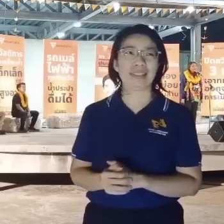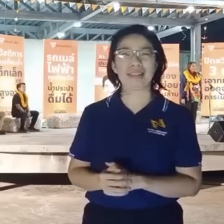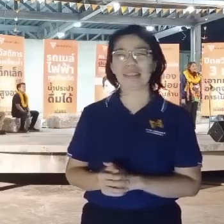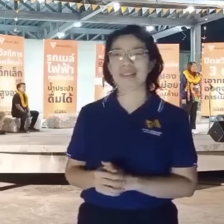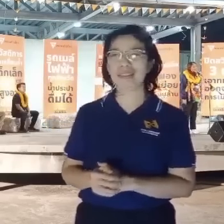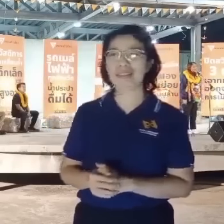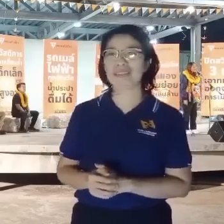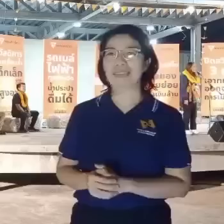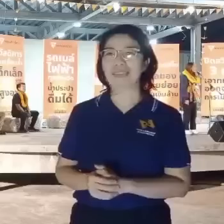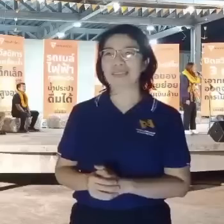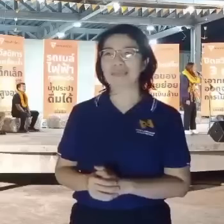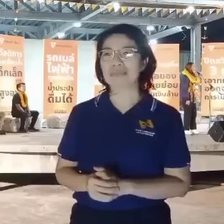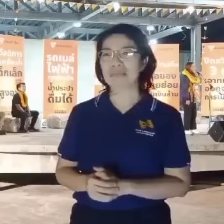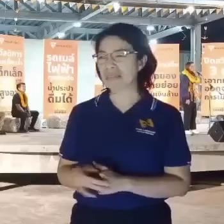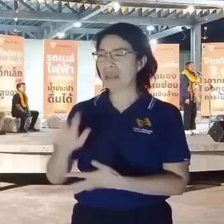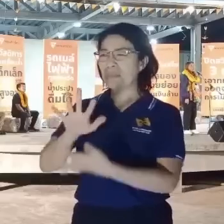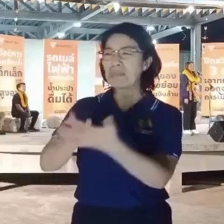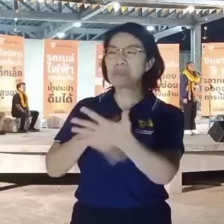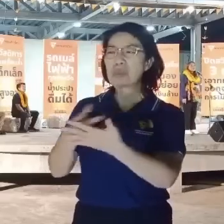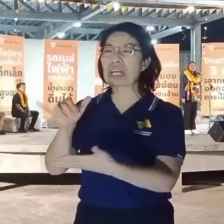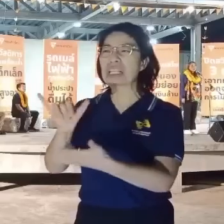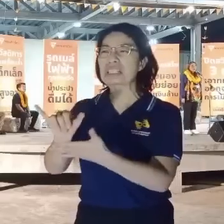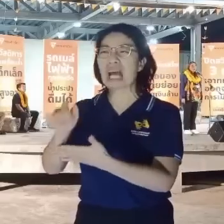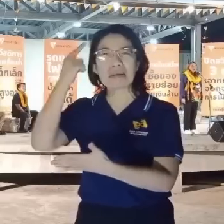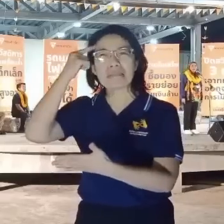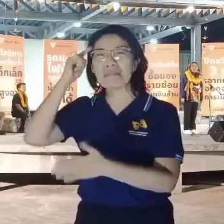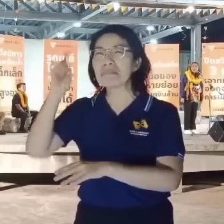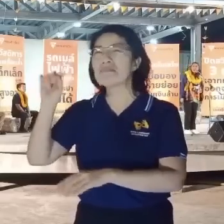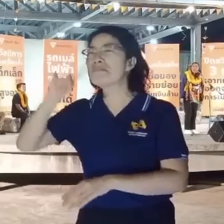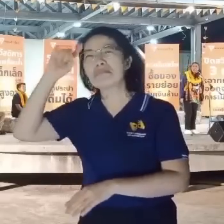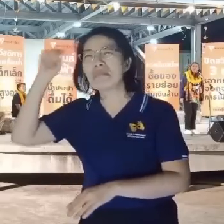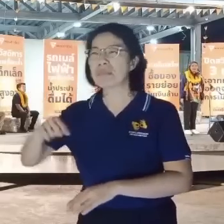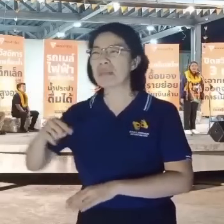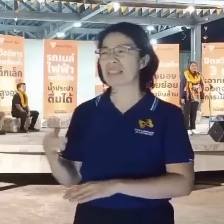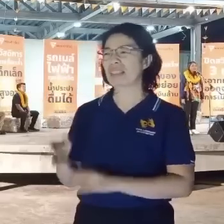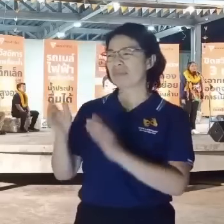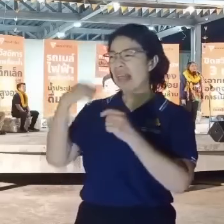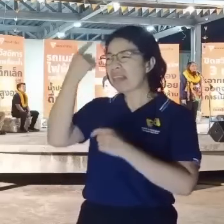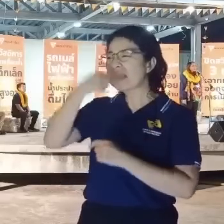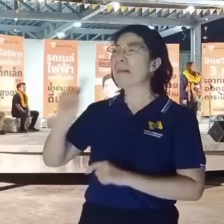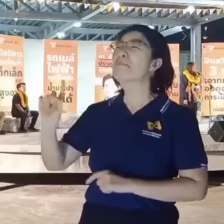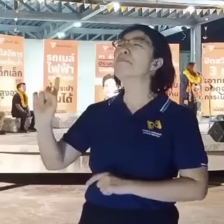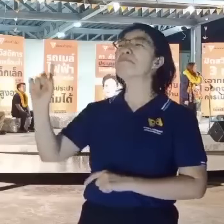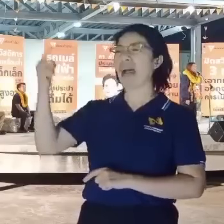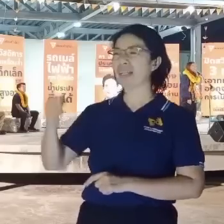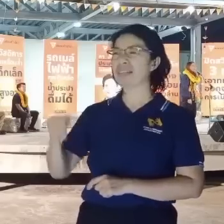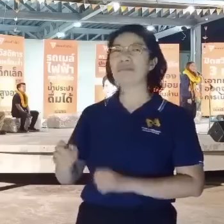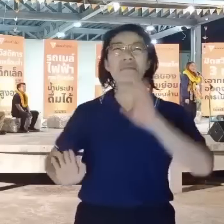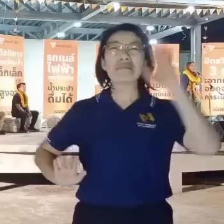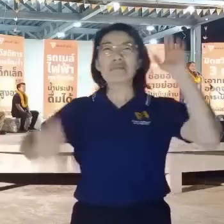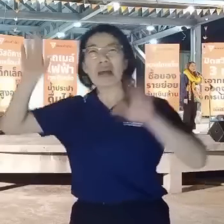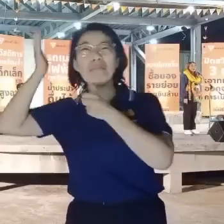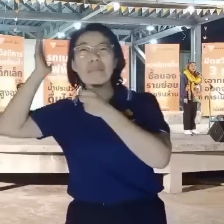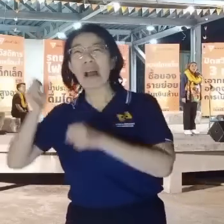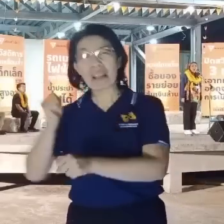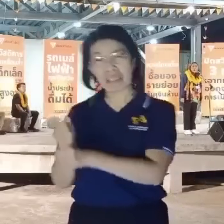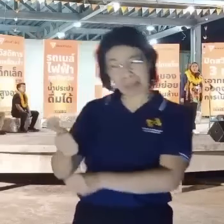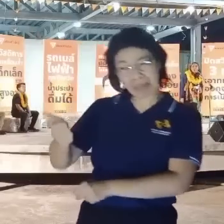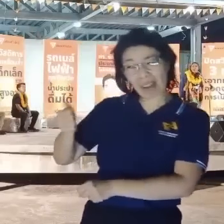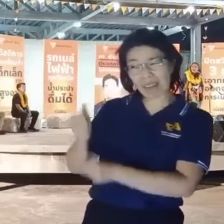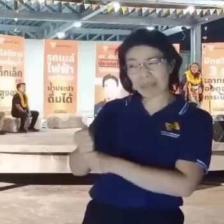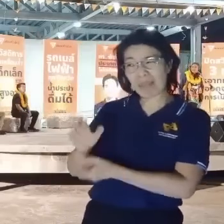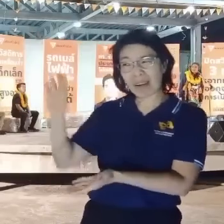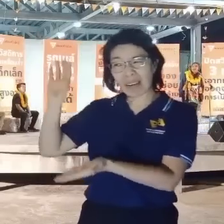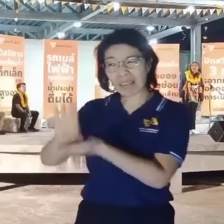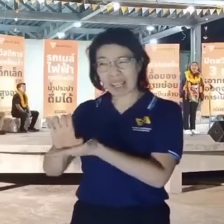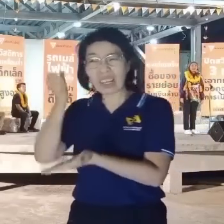ไร้ยศยุทธศาสตร์ทางการเมืองมันเป็นไอ้พวกหน้าใหม่มันจะอภิปรายในสภาได้เหรองบประ